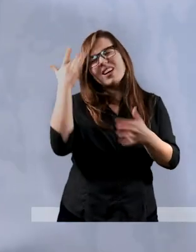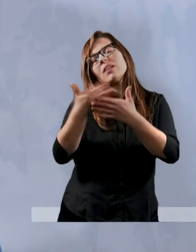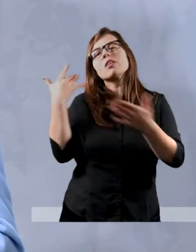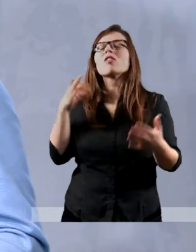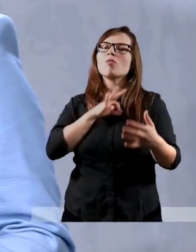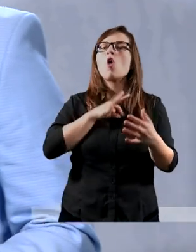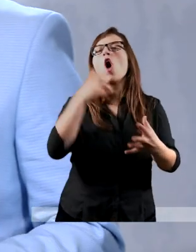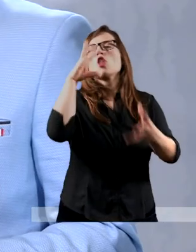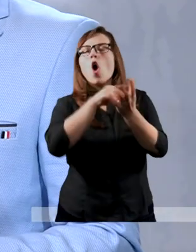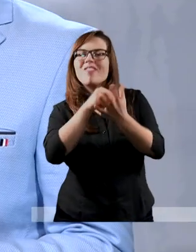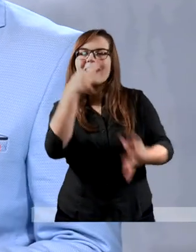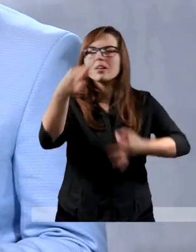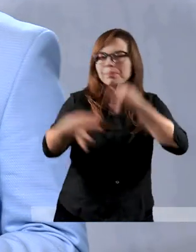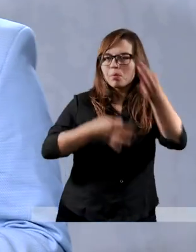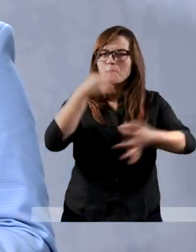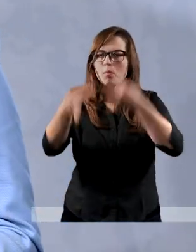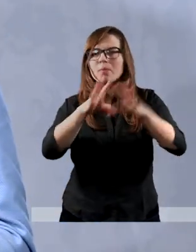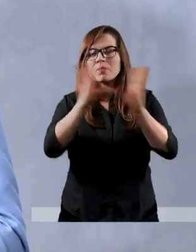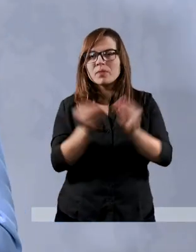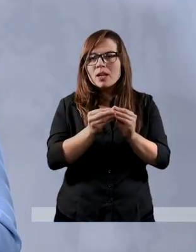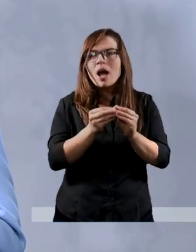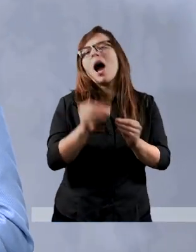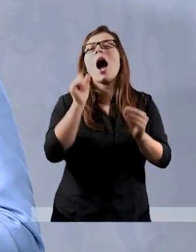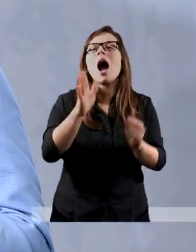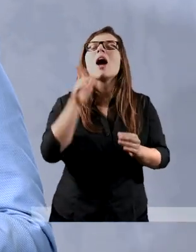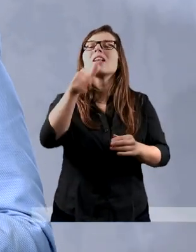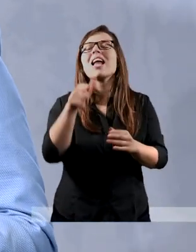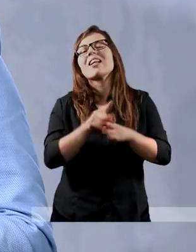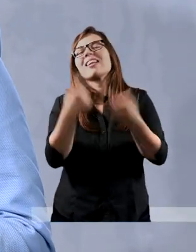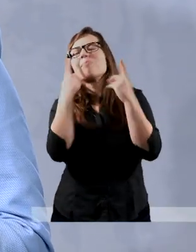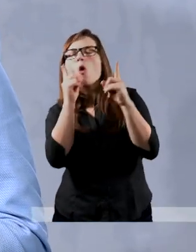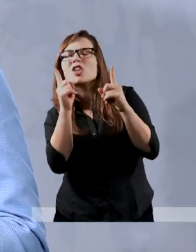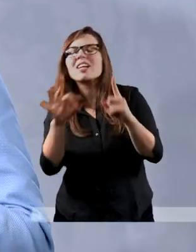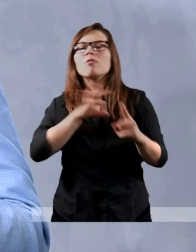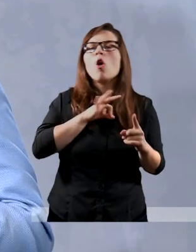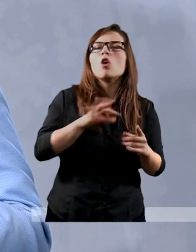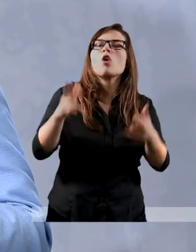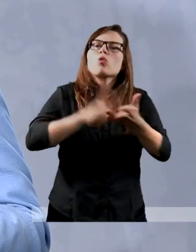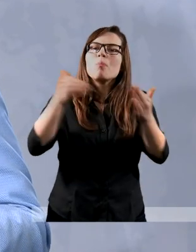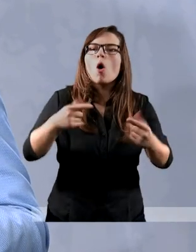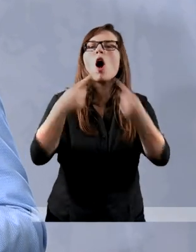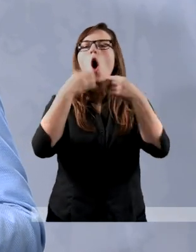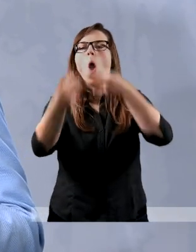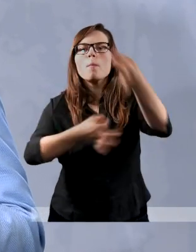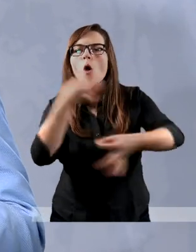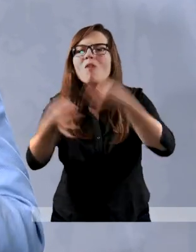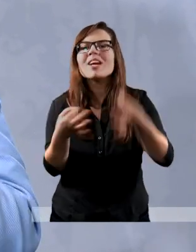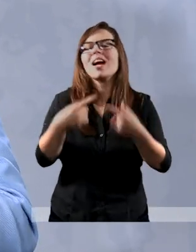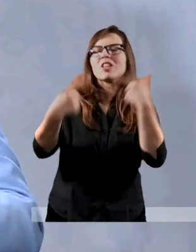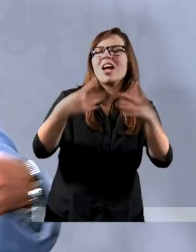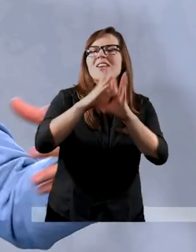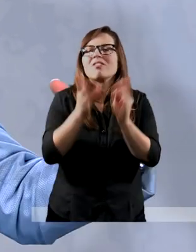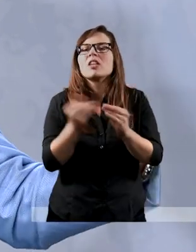swoje doświadczenia i te spostrzeżenia, które, o których możemy powiedzieć, o